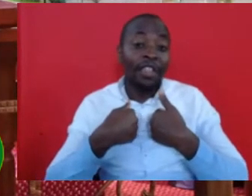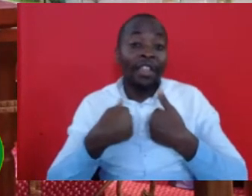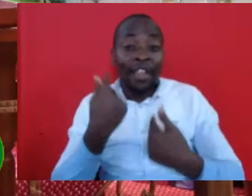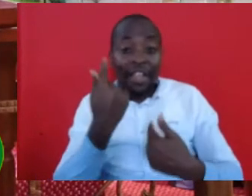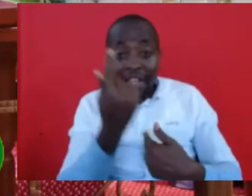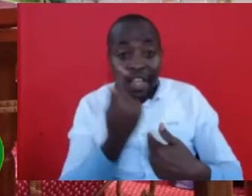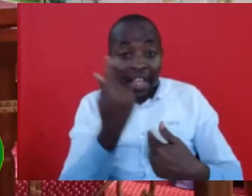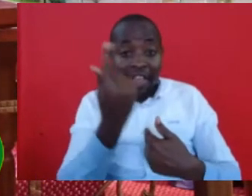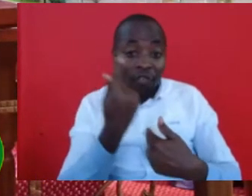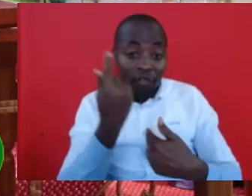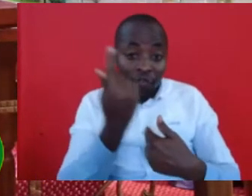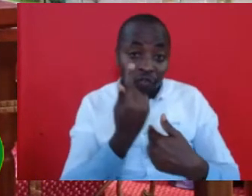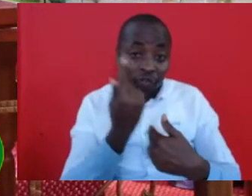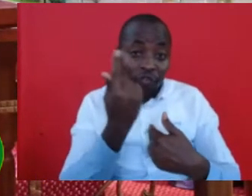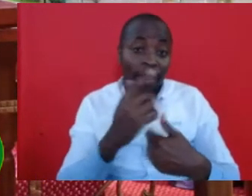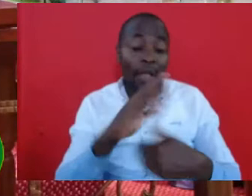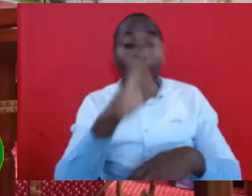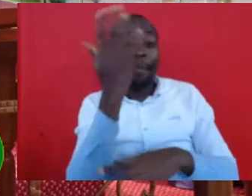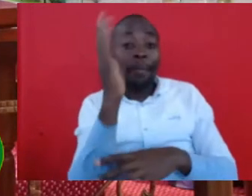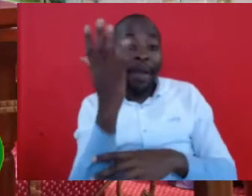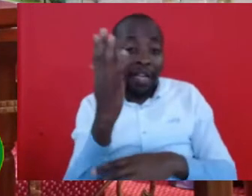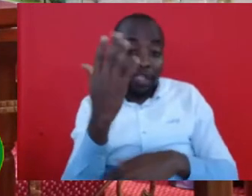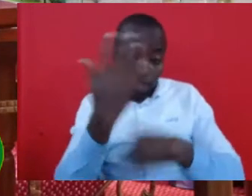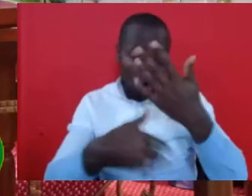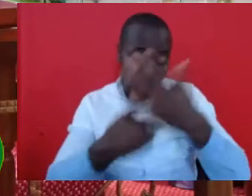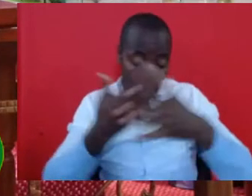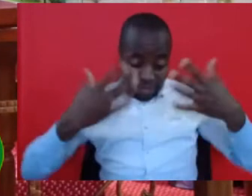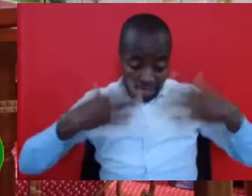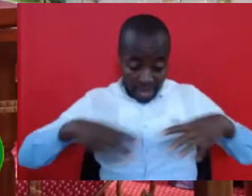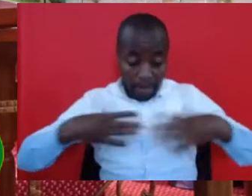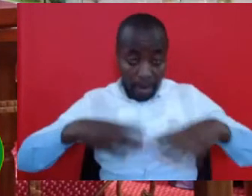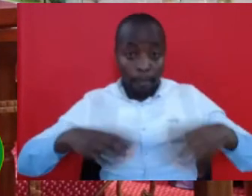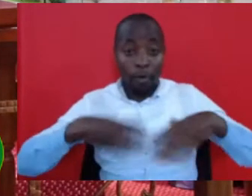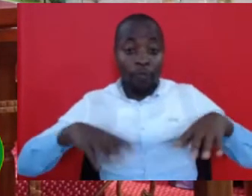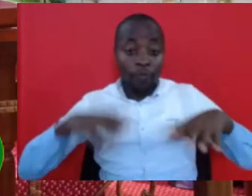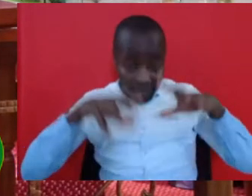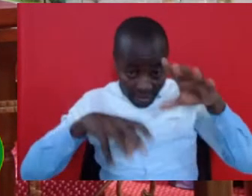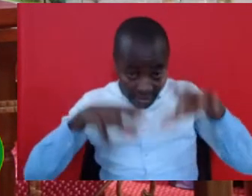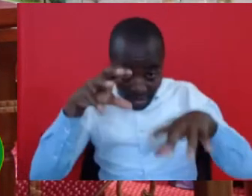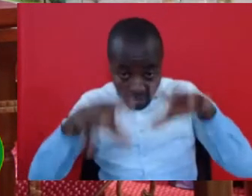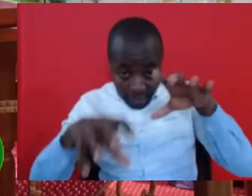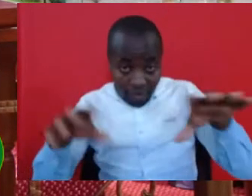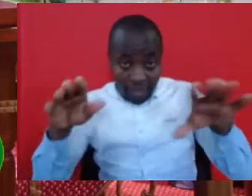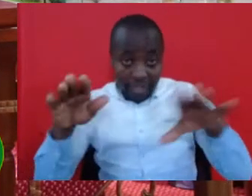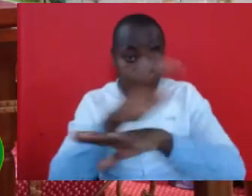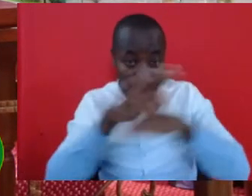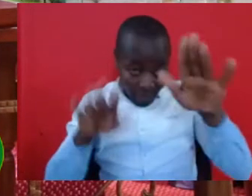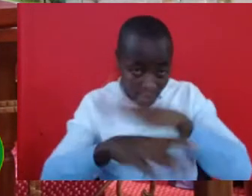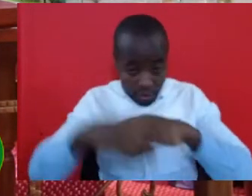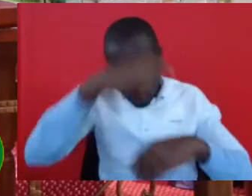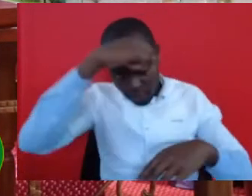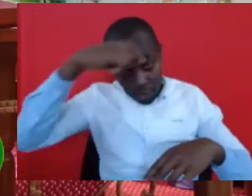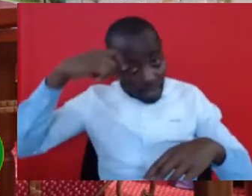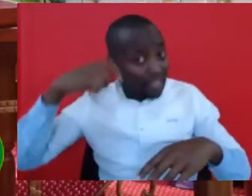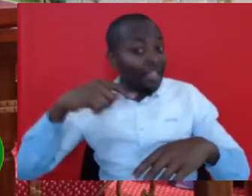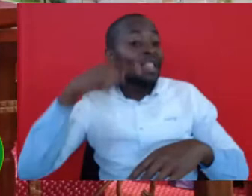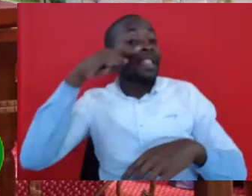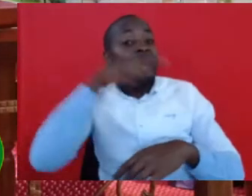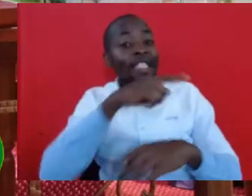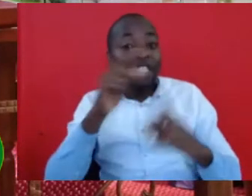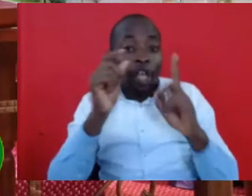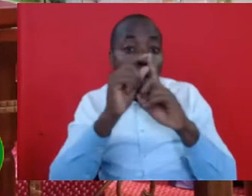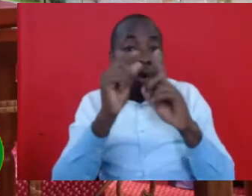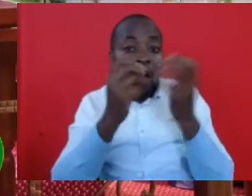mmea, watu na wanyama na chochote mlichotolea jasho. Hili ndilo neno la